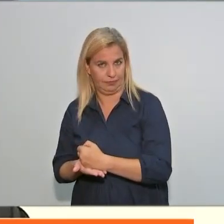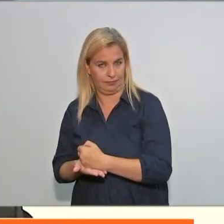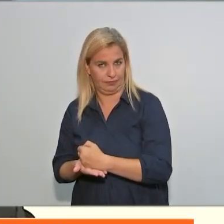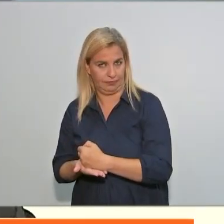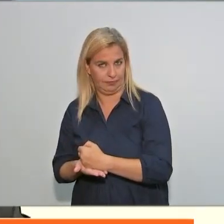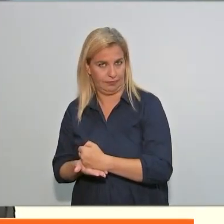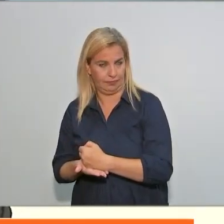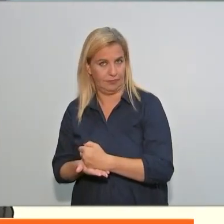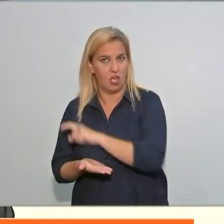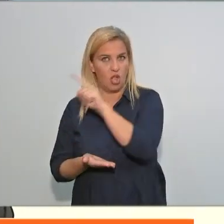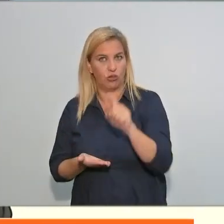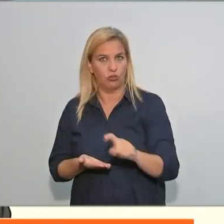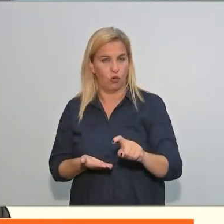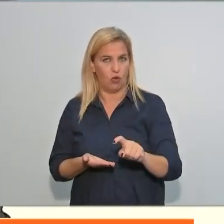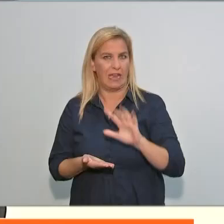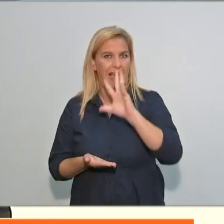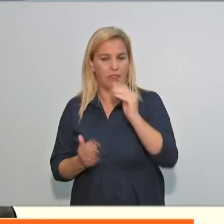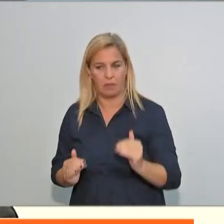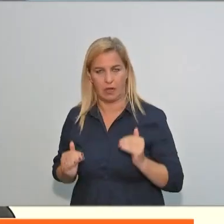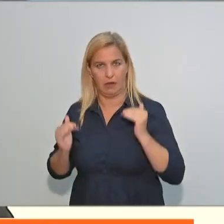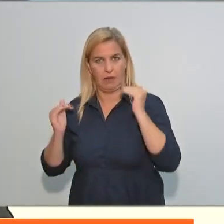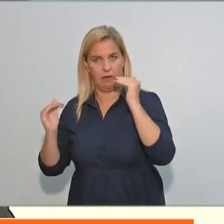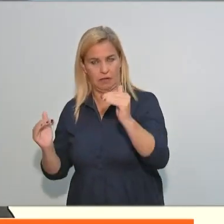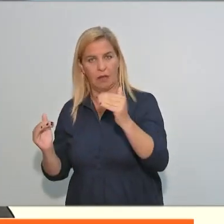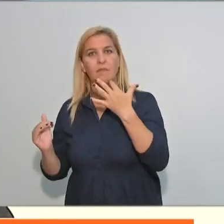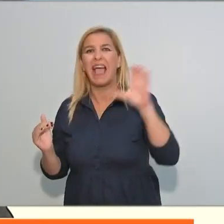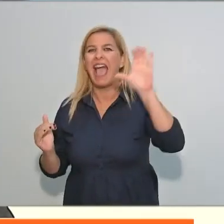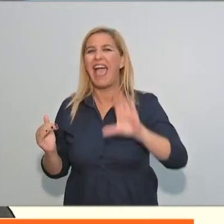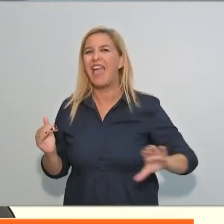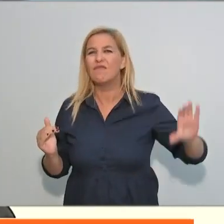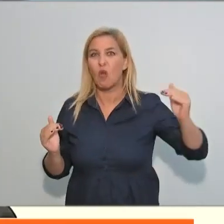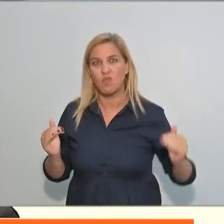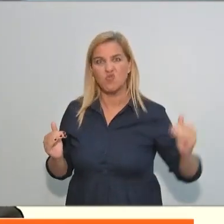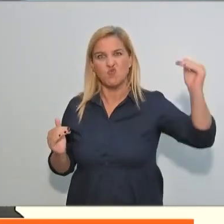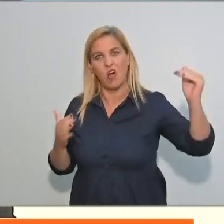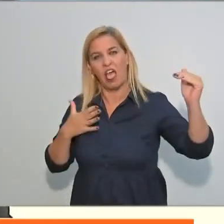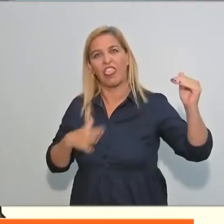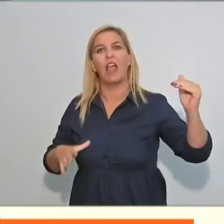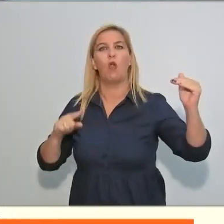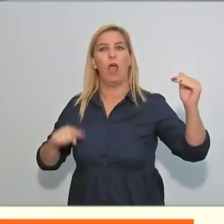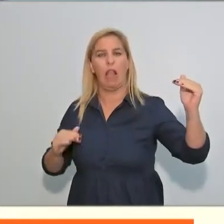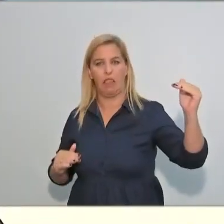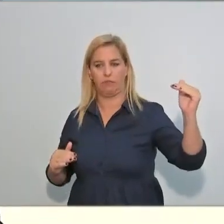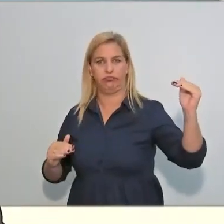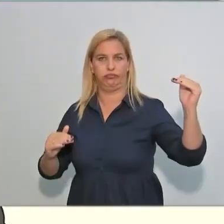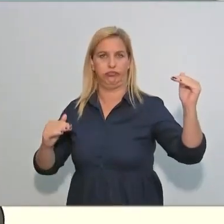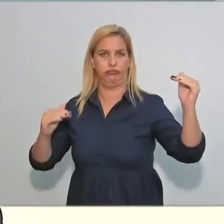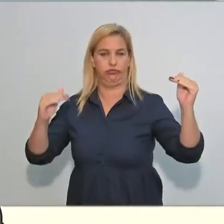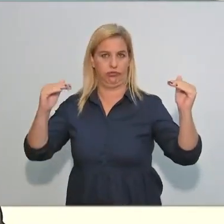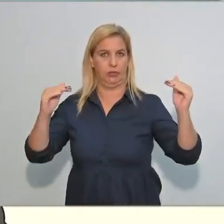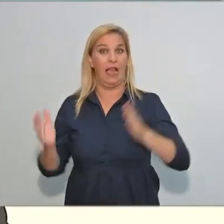και του επίπεδου ζωής των Ελλήνων πολιτών με τον ευρωπαϊκό μέσο όρο και ταυτόχρονα η μείωση